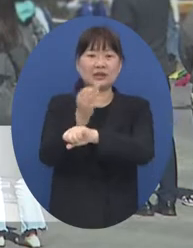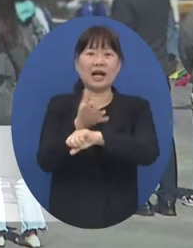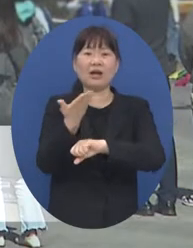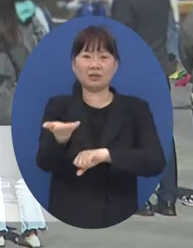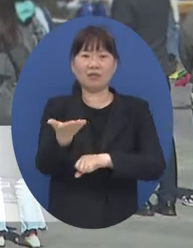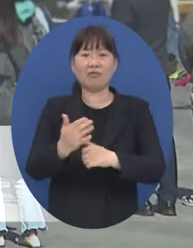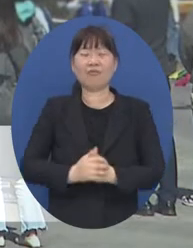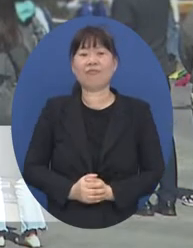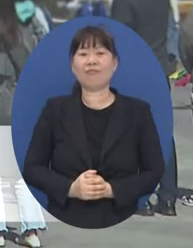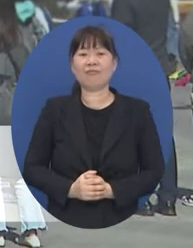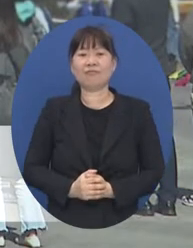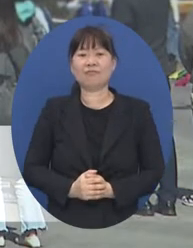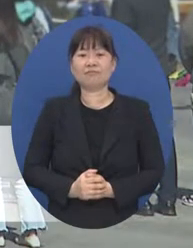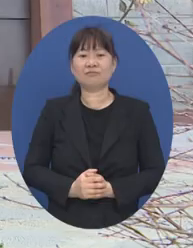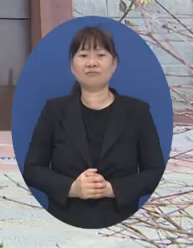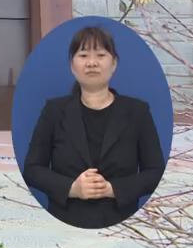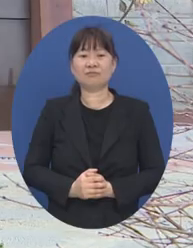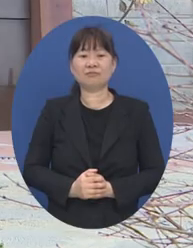기자가 취재했습니다.